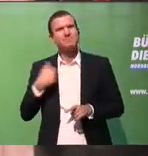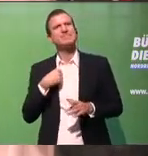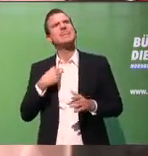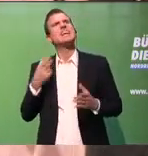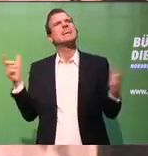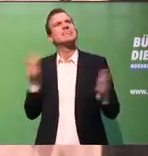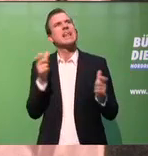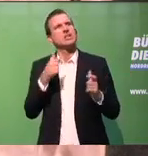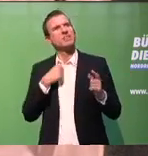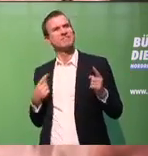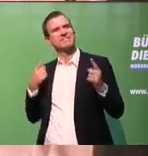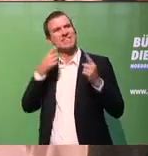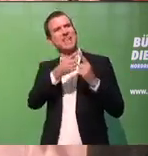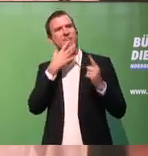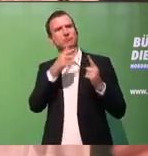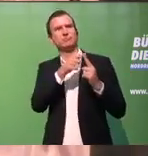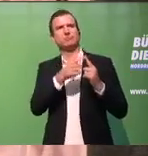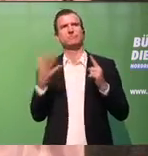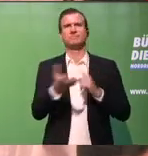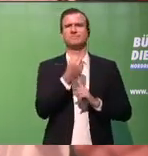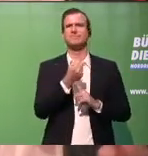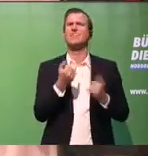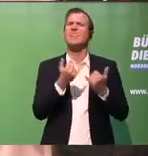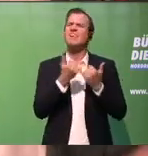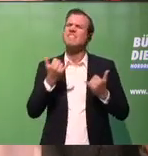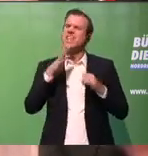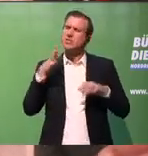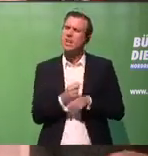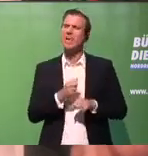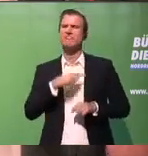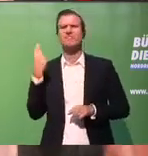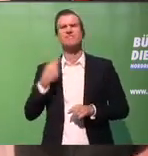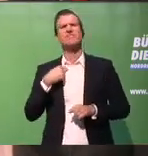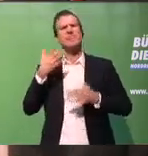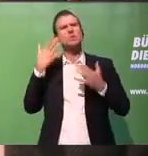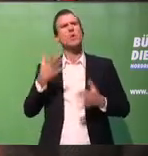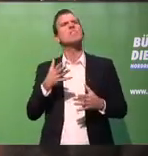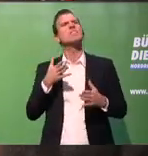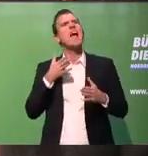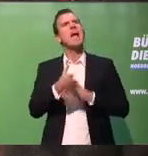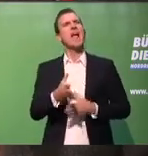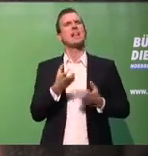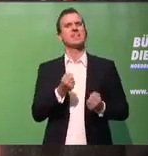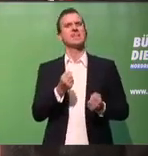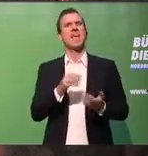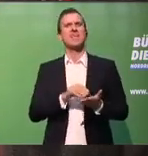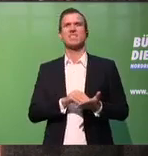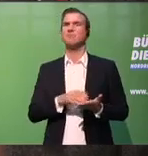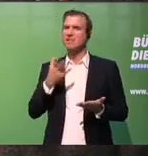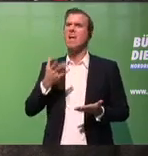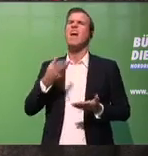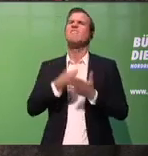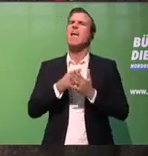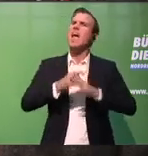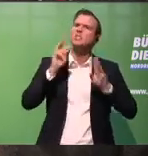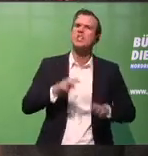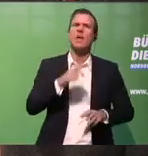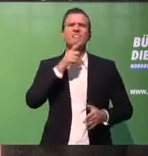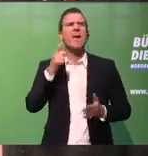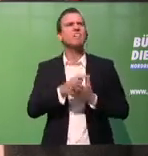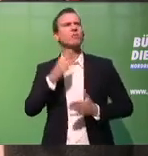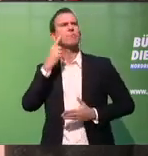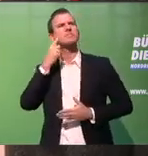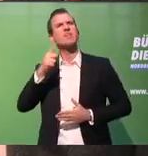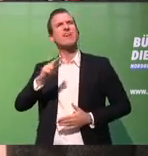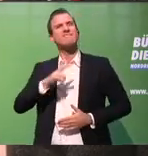Gesellschaft. Wie können wir es deutlich machen, dass die Ziele der Nachhaltigkeit, Wertschätzung, Verantwortungsbewusstsein